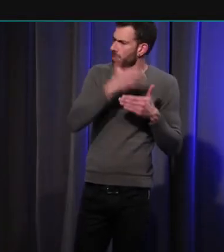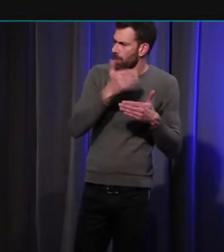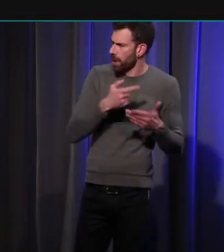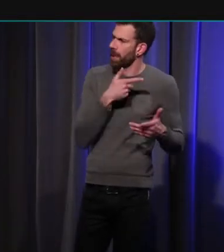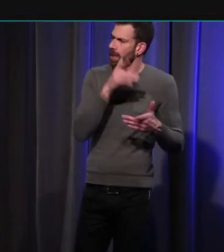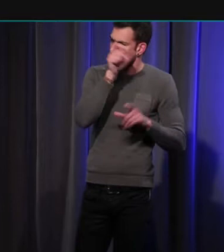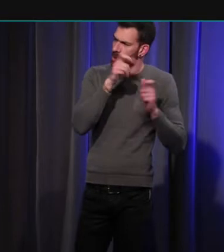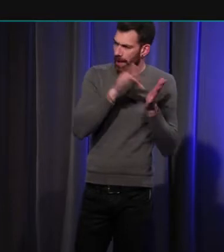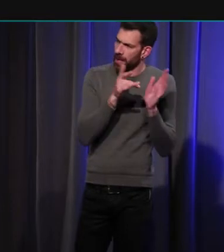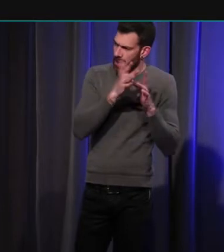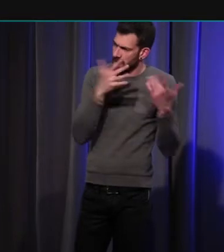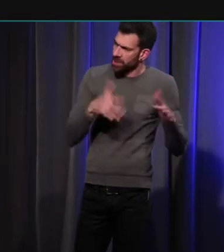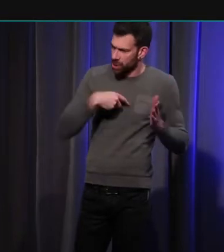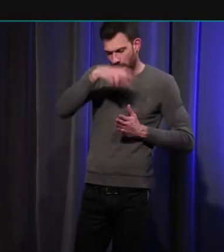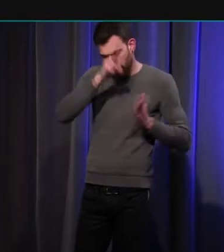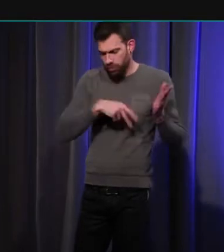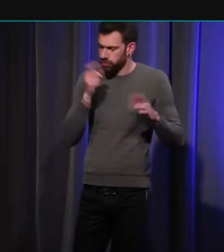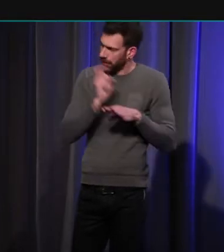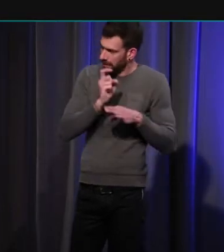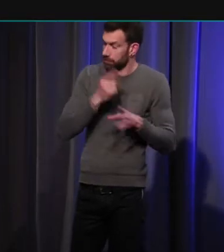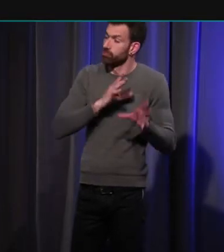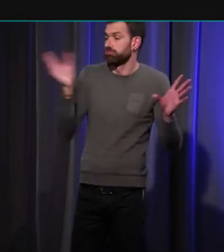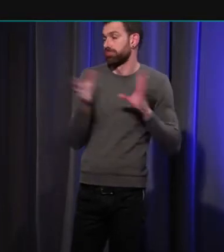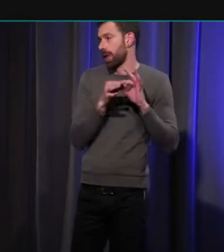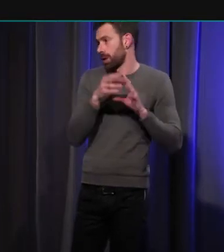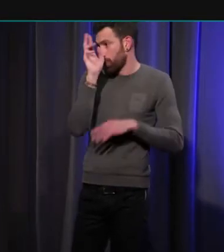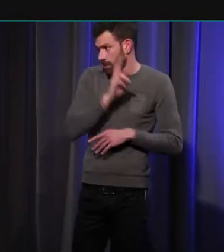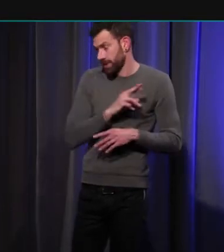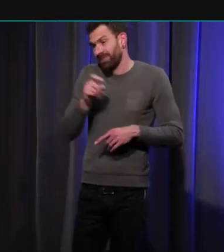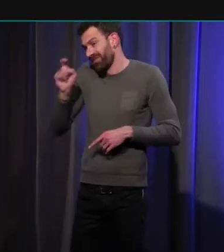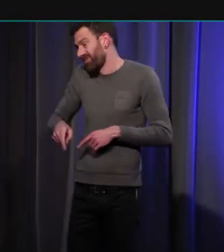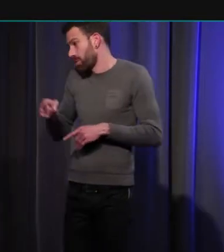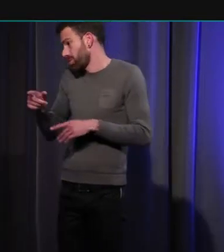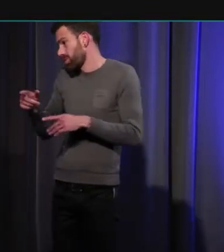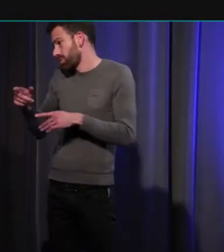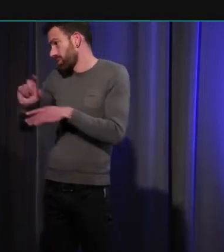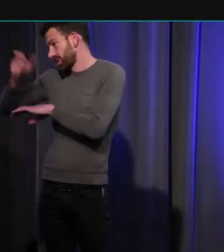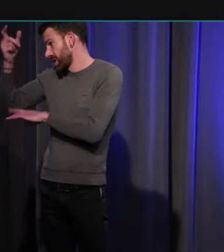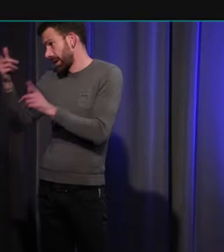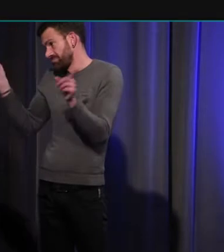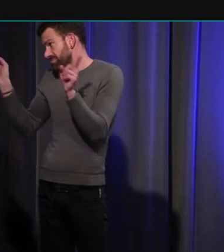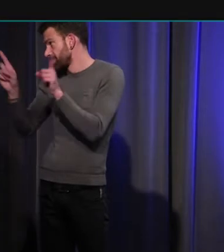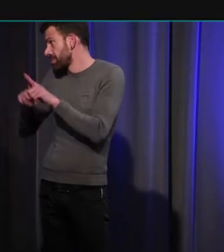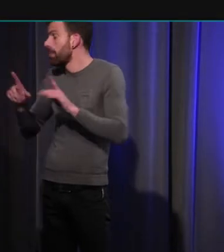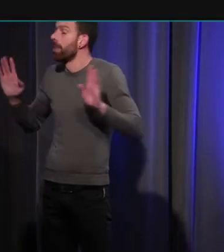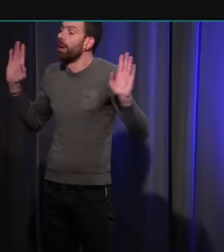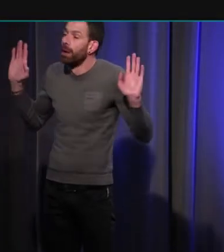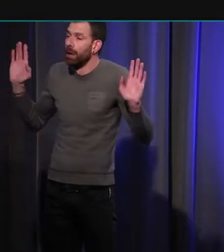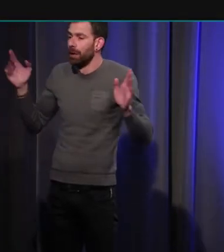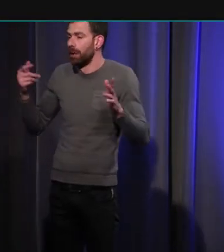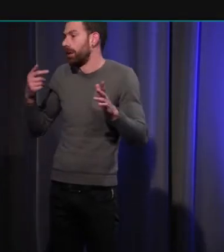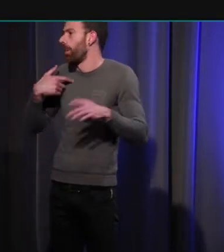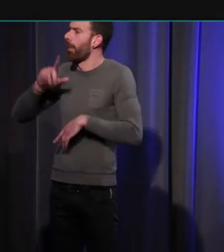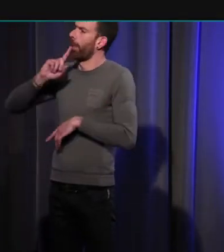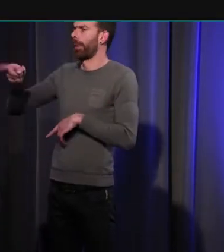fait c'est inhérent à leur religion il faudrait que la même chose se fasse à l'islam enfin j'ai eu personne pour pour m'ériger en donneur